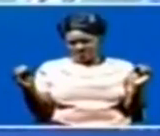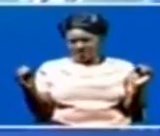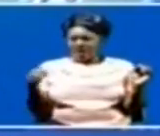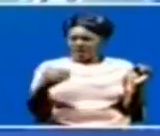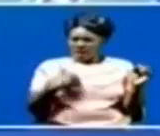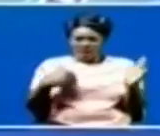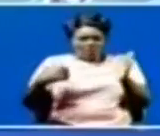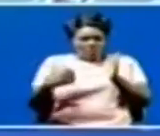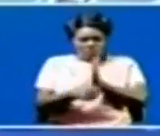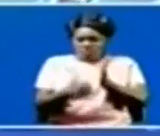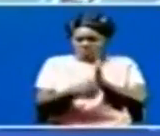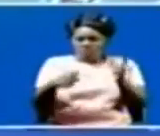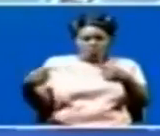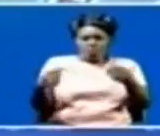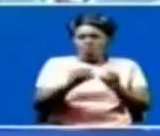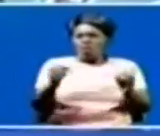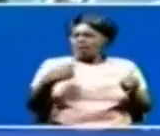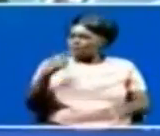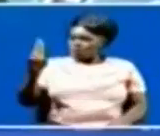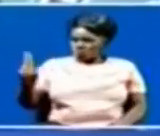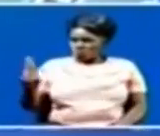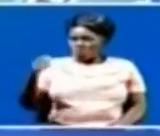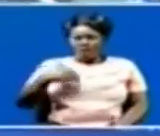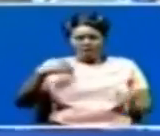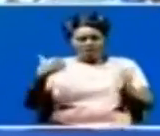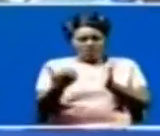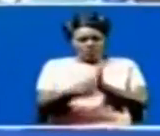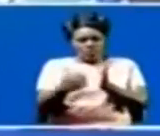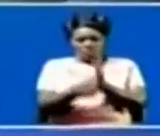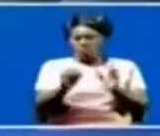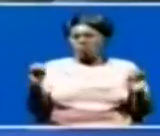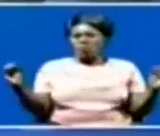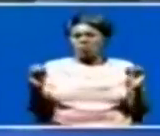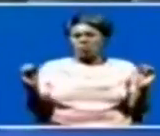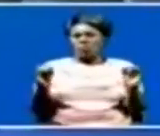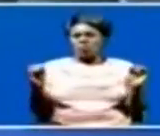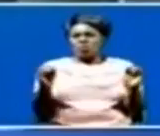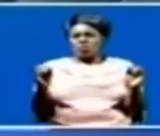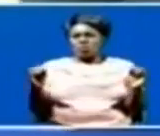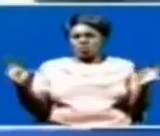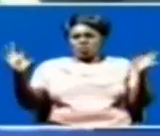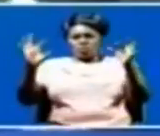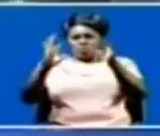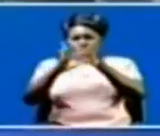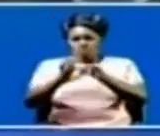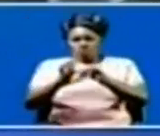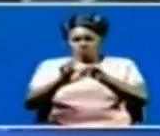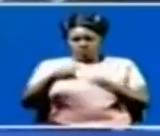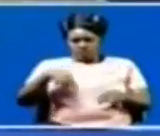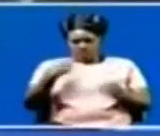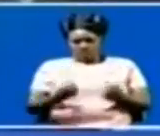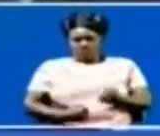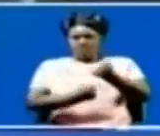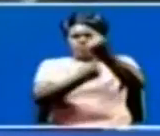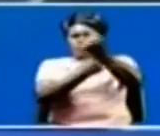Hatuna vita na kila mmoja. Hata niliambia Uhuru. Hatuna vita baba. Kama ni unity ya Wakalenjin, sisi tunaunga